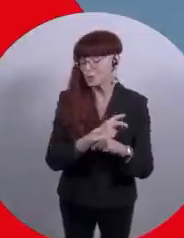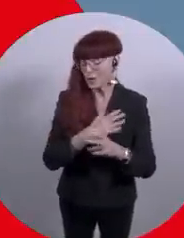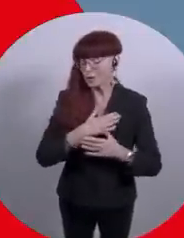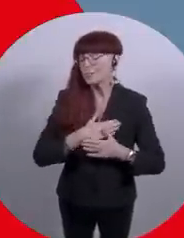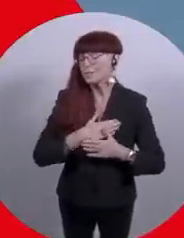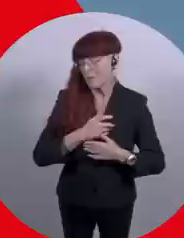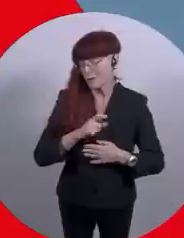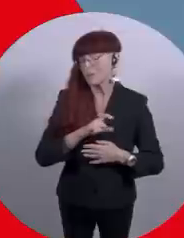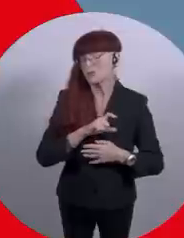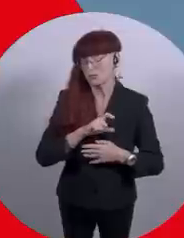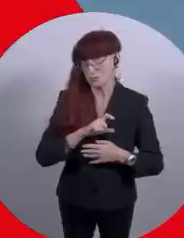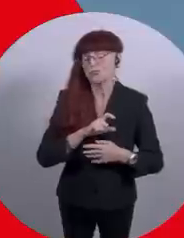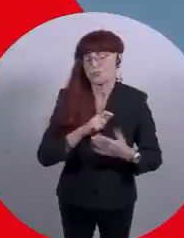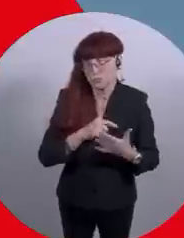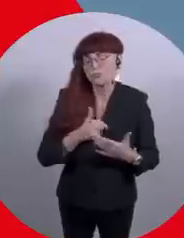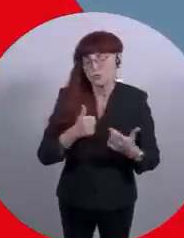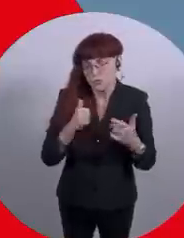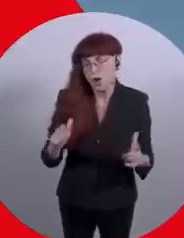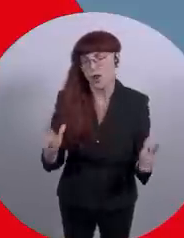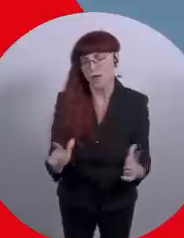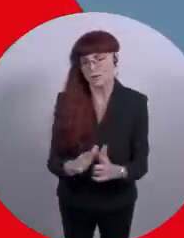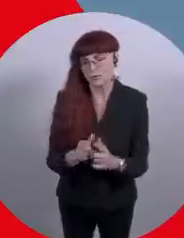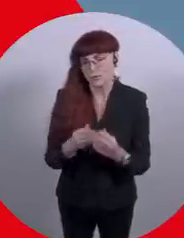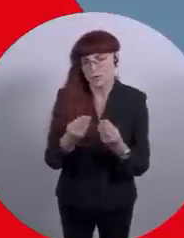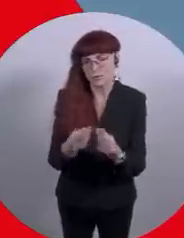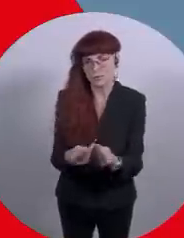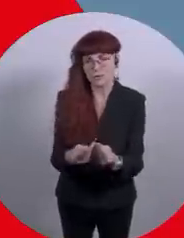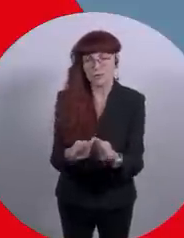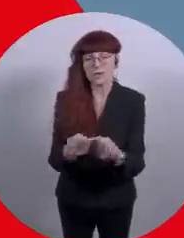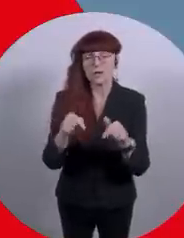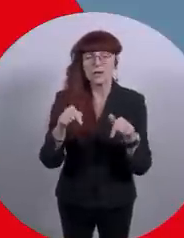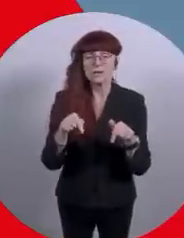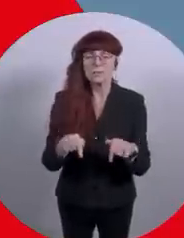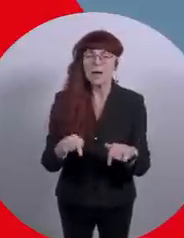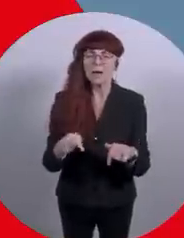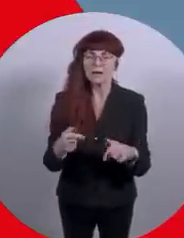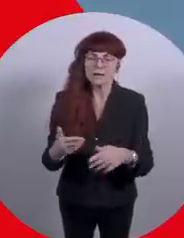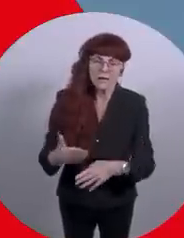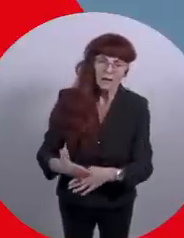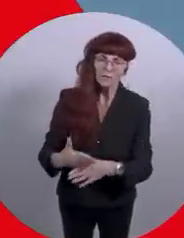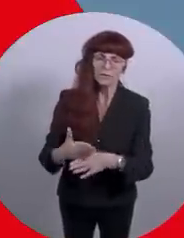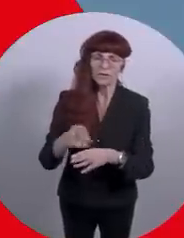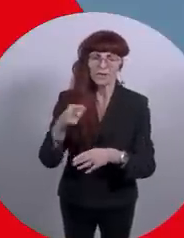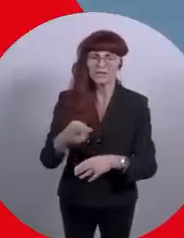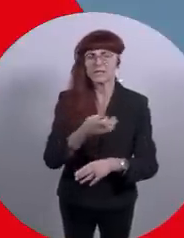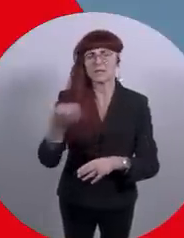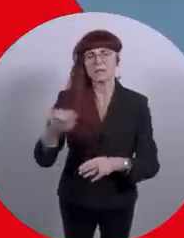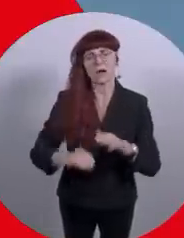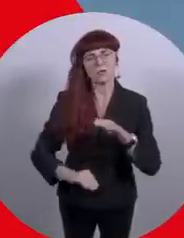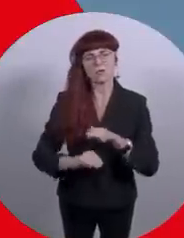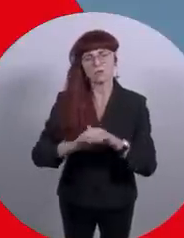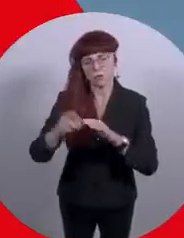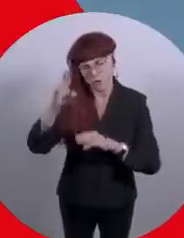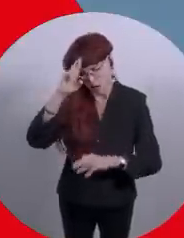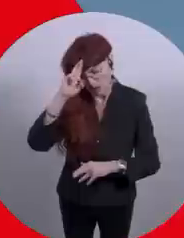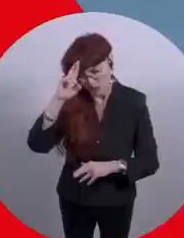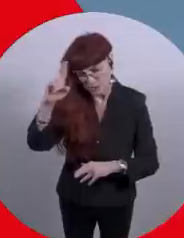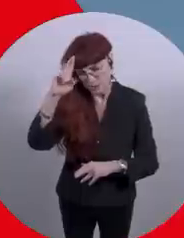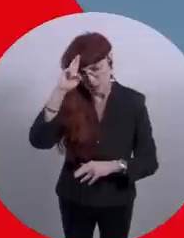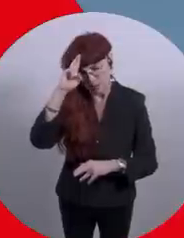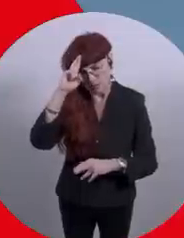meinen Beitrag dazu zu leisten dass das heute ein Tag voller Respekt und